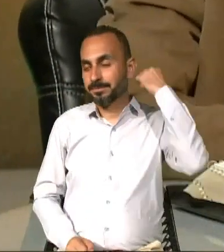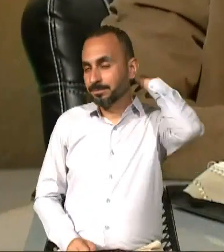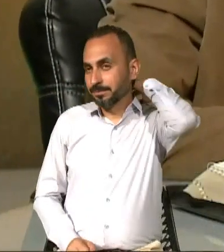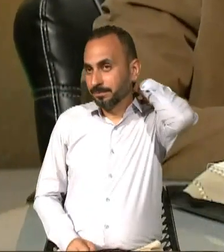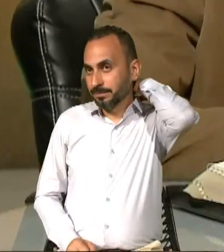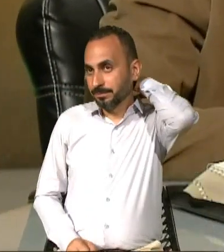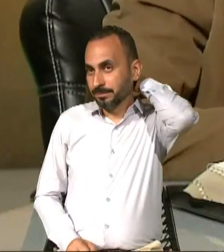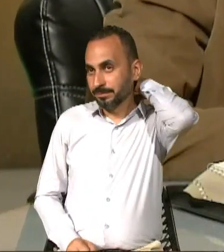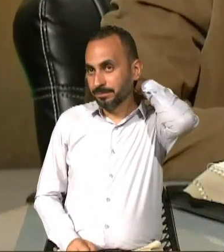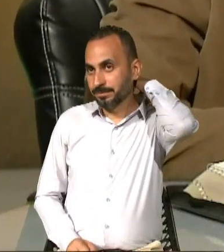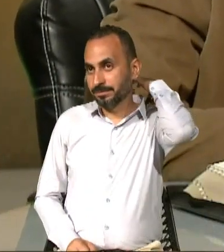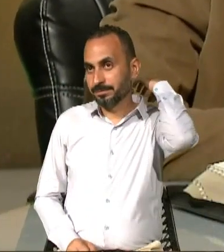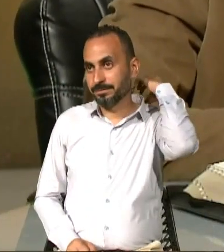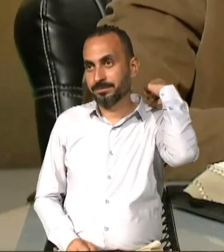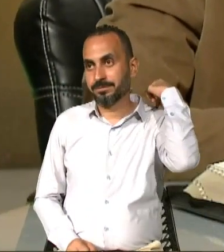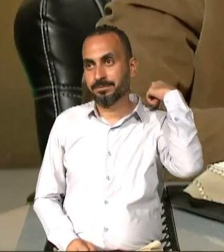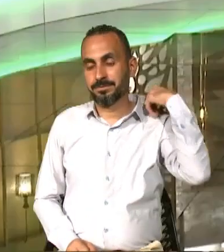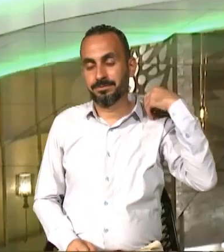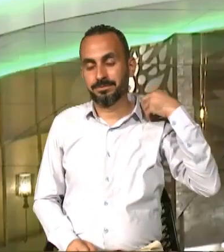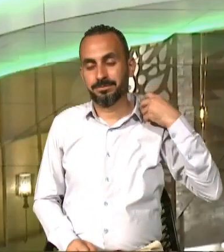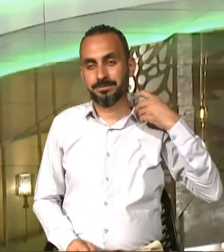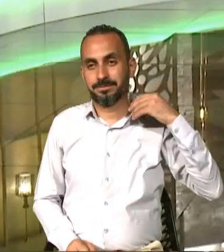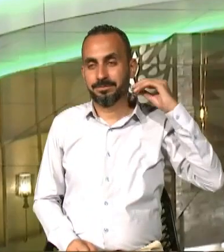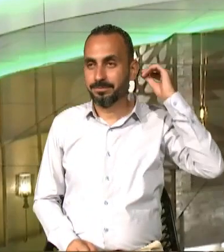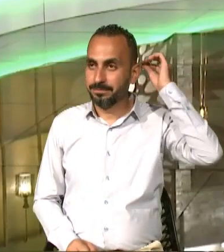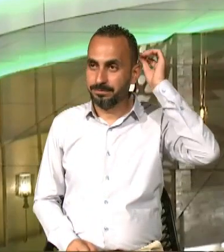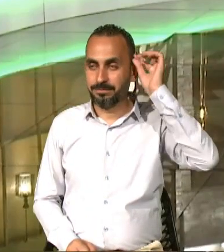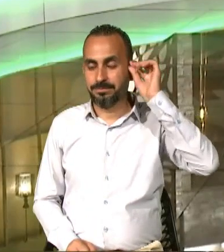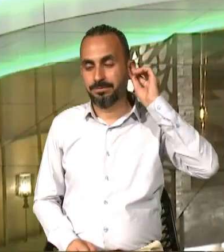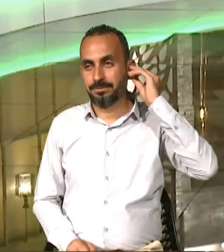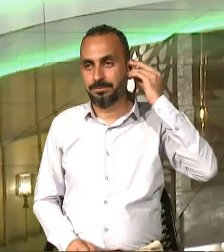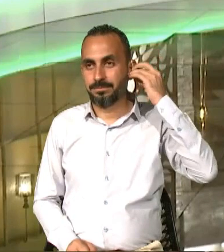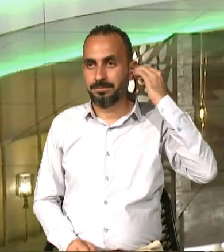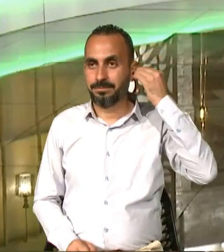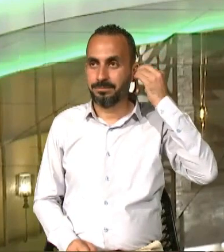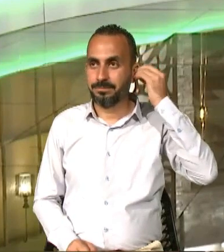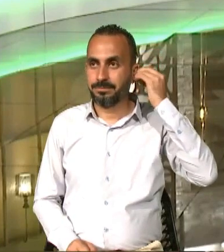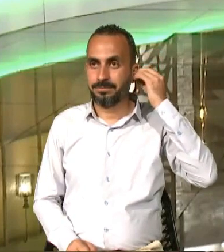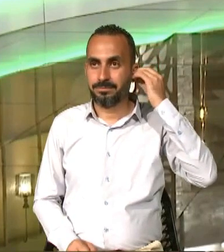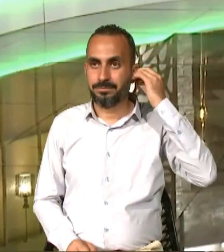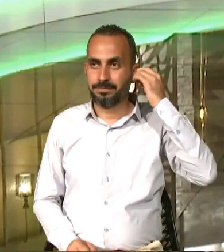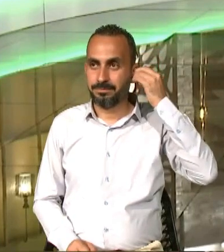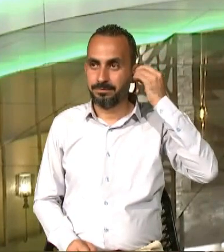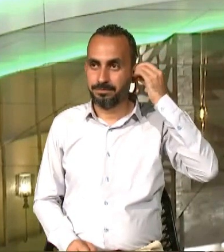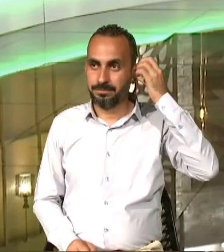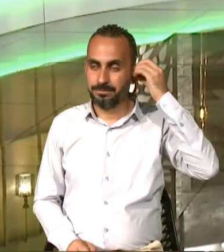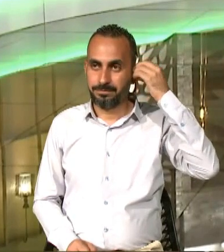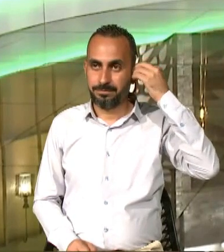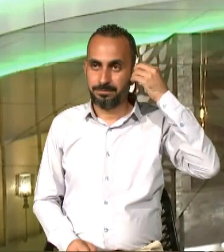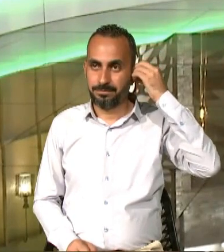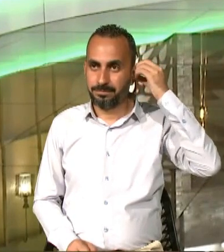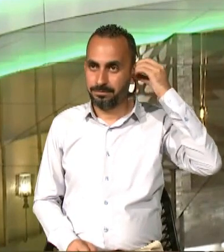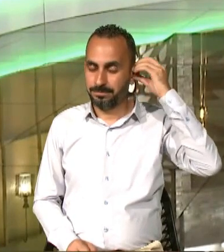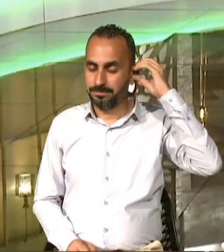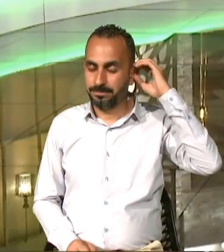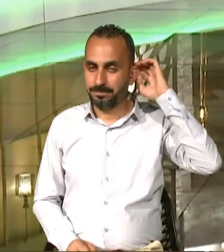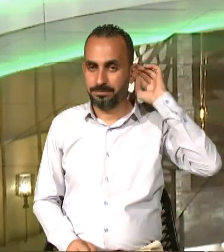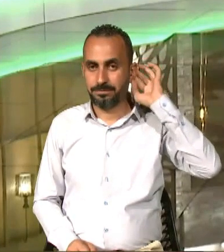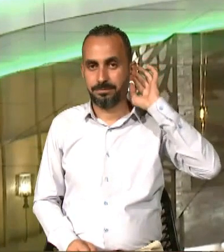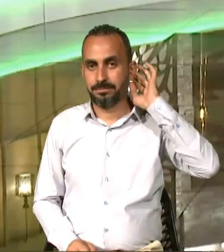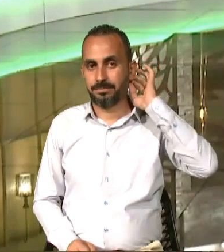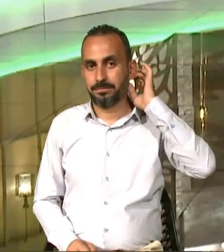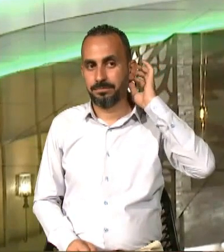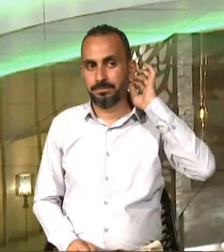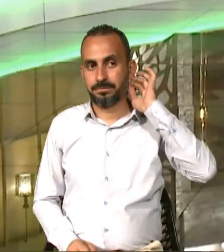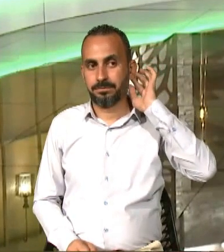نشارك معاهم النهارده. ده يومهم. وكويس هم يستعدوا عشان نقدر نسمعك وانت بتتكلم عن الثلاث نقط دول. امين ربنا. طيب ناخد